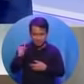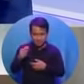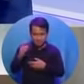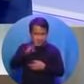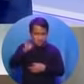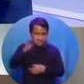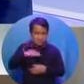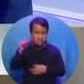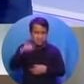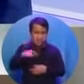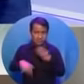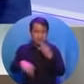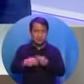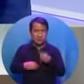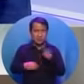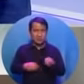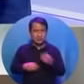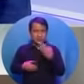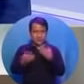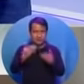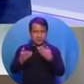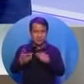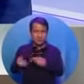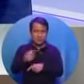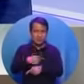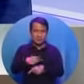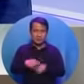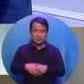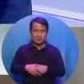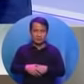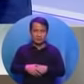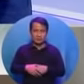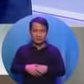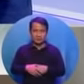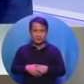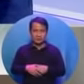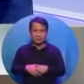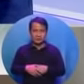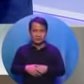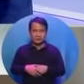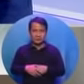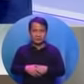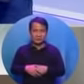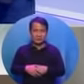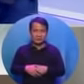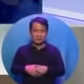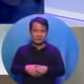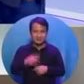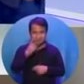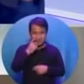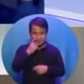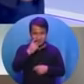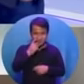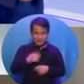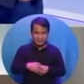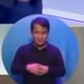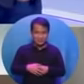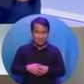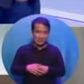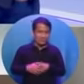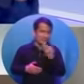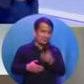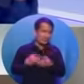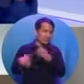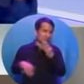tatlo? Ayun. Okay. Maliban kay Vanessa. Si Vanessa ay kamag-anak ninyo? Hindi